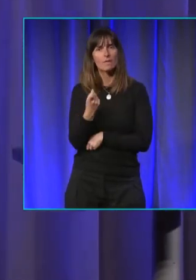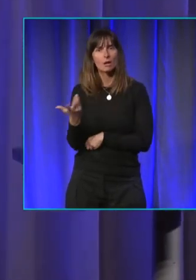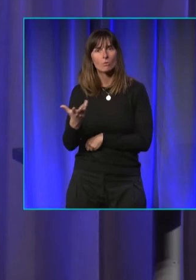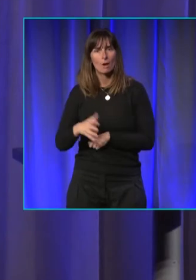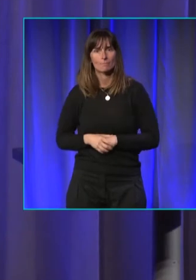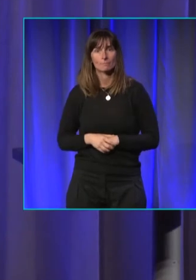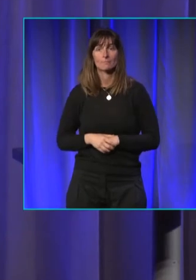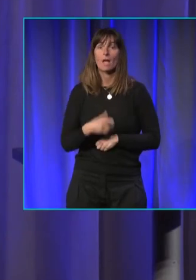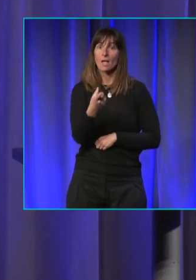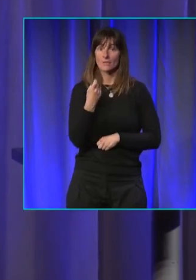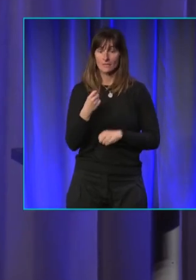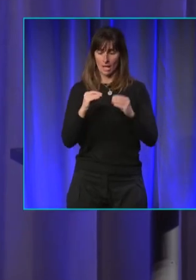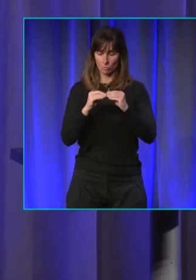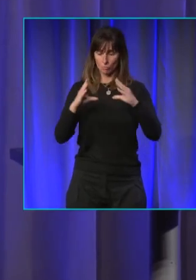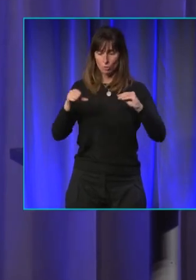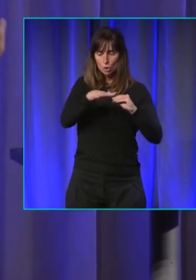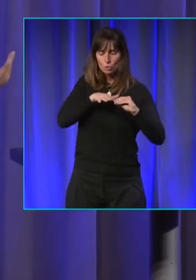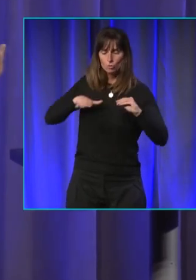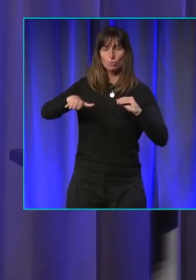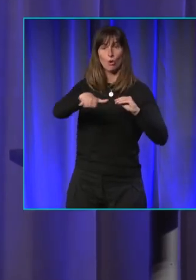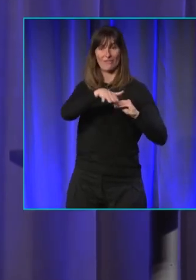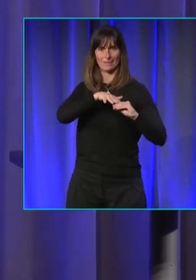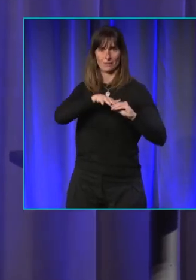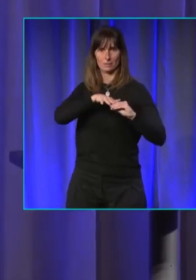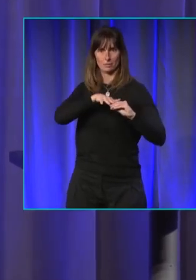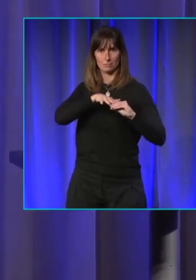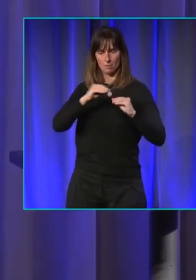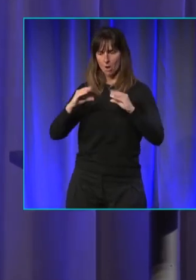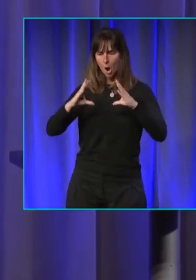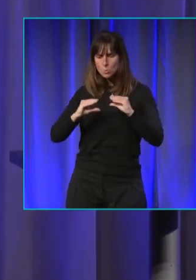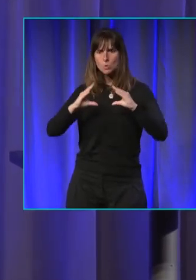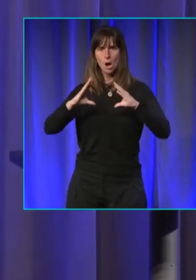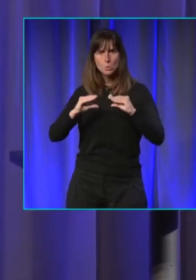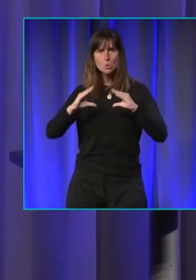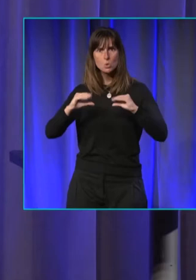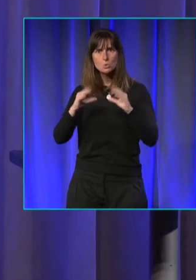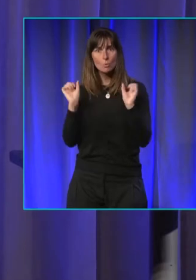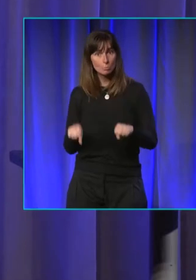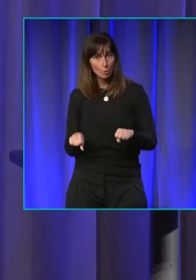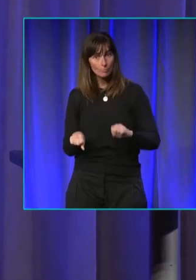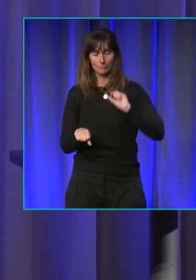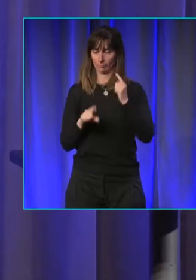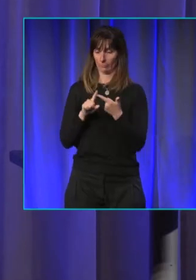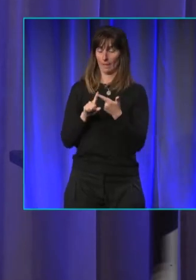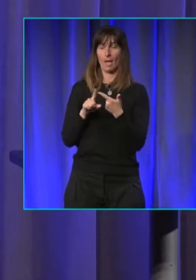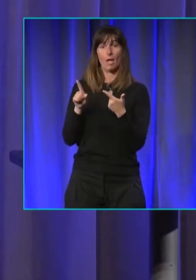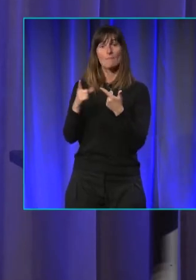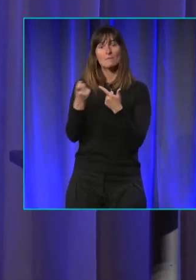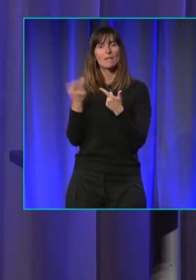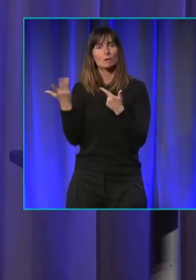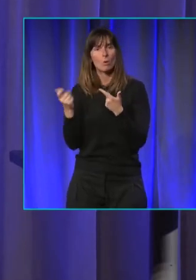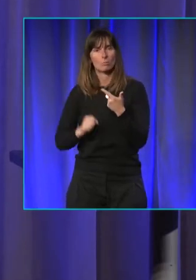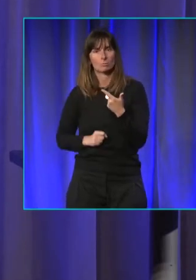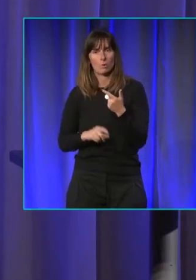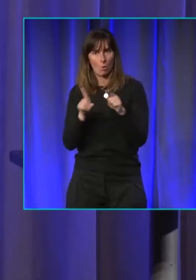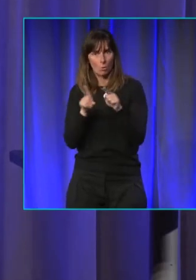la surface transversale du muscle, de sa surface contractile, mais aussi la force, elle est aussi liée aussi à la